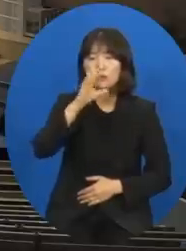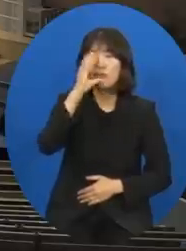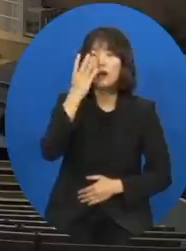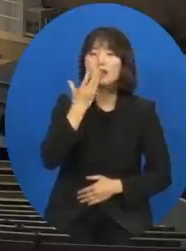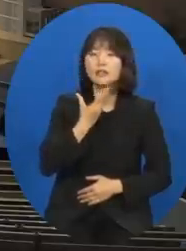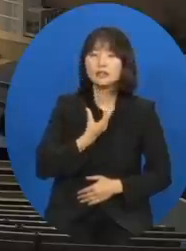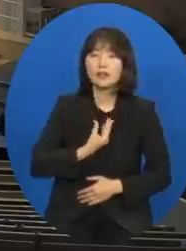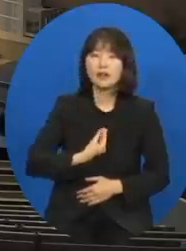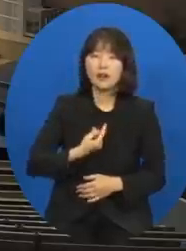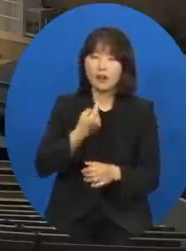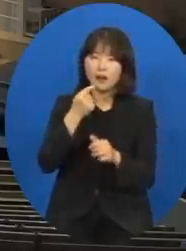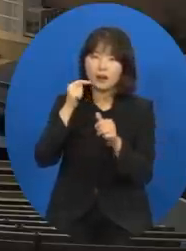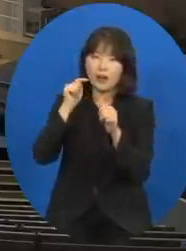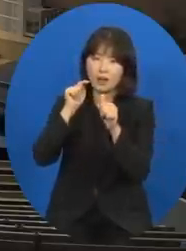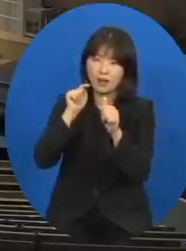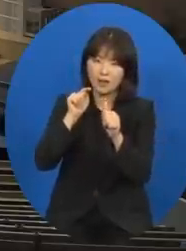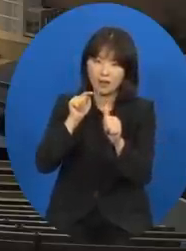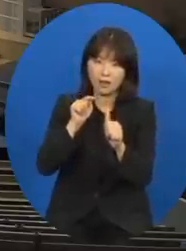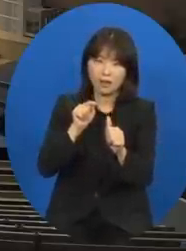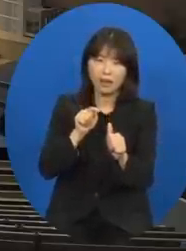생수를 마셔라.